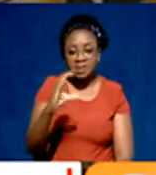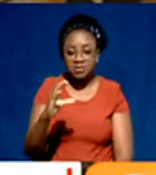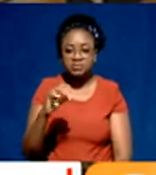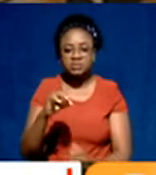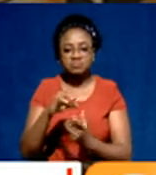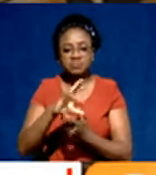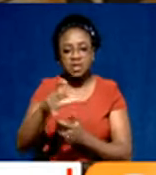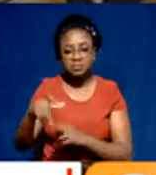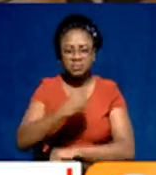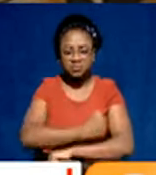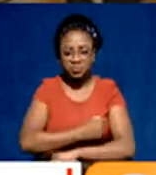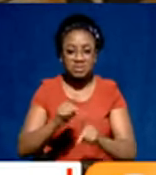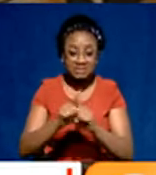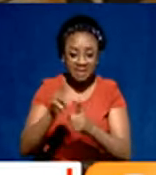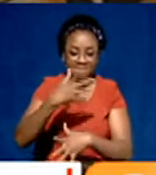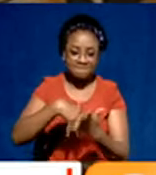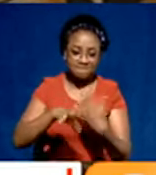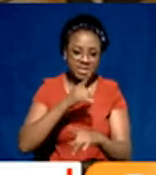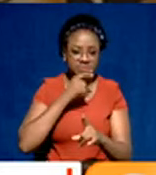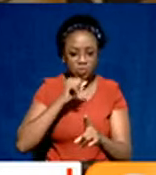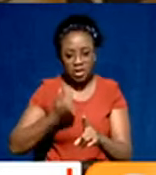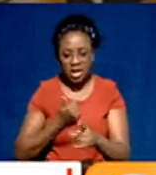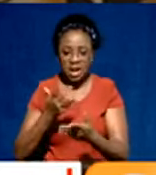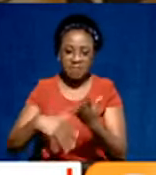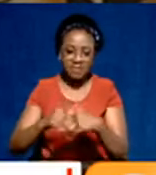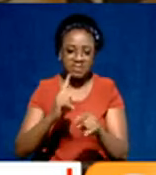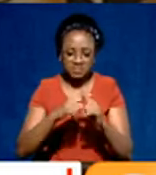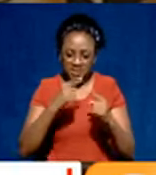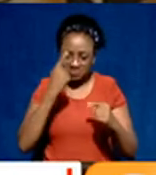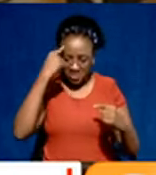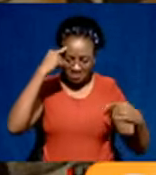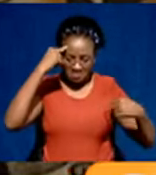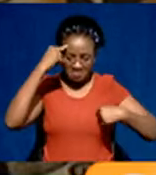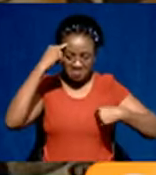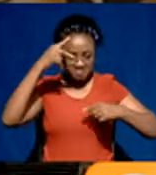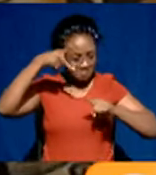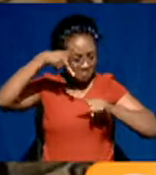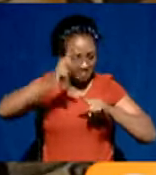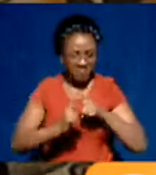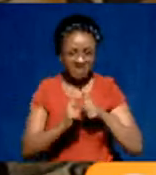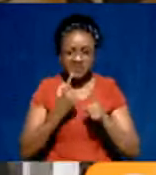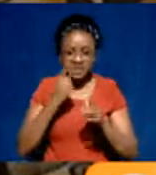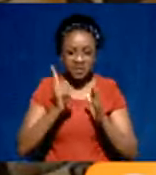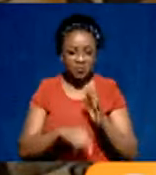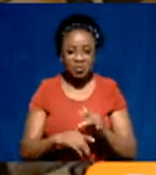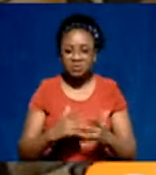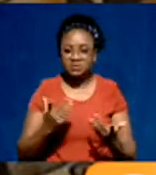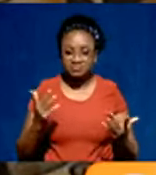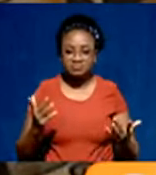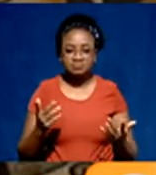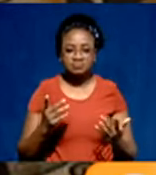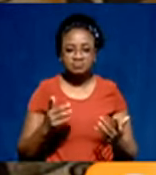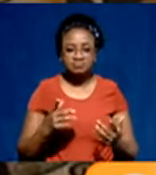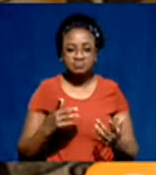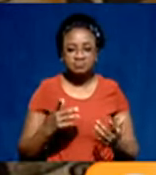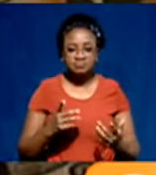school. Kwa nilijiambia moyoni mwangu kuwa kile kitakacho